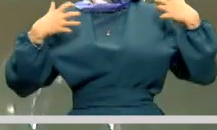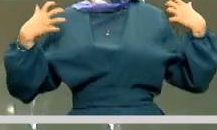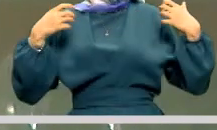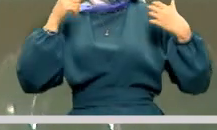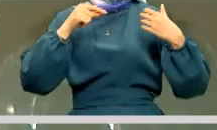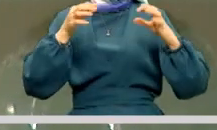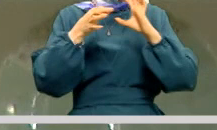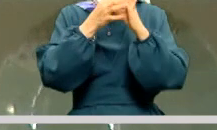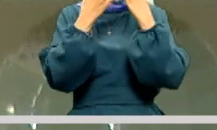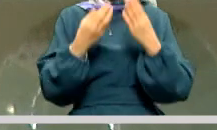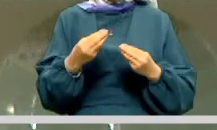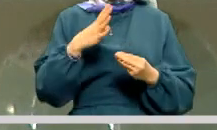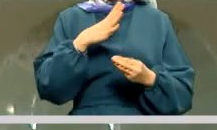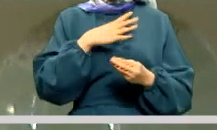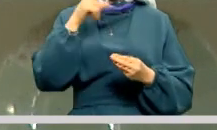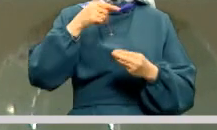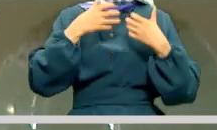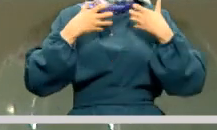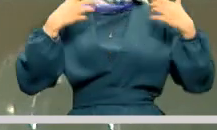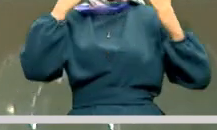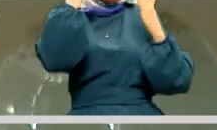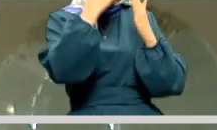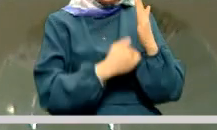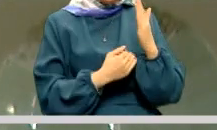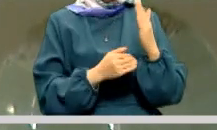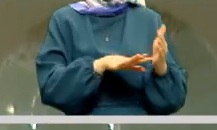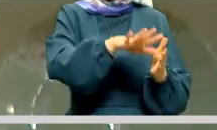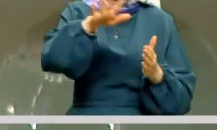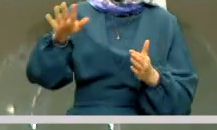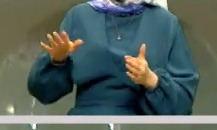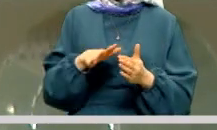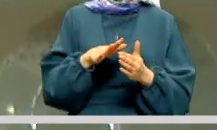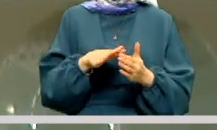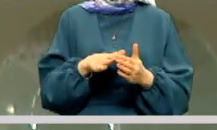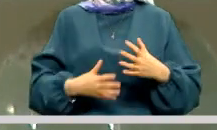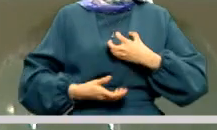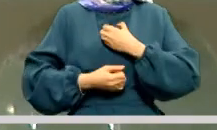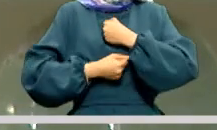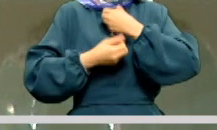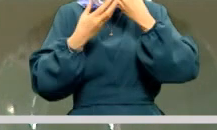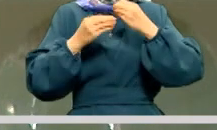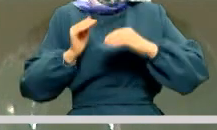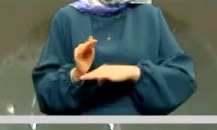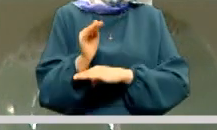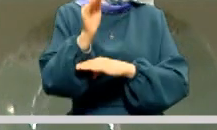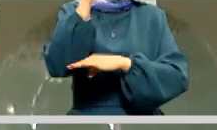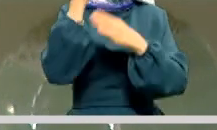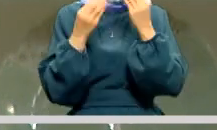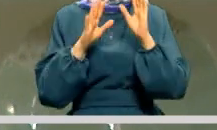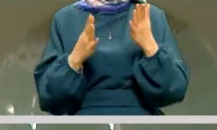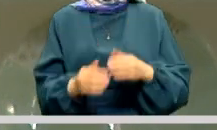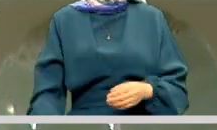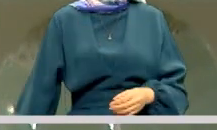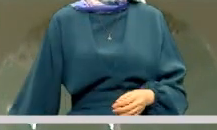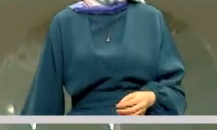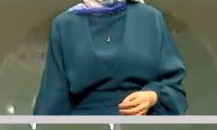ciddi bir ilişkisi var Sanıyorum ve bu güven azaldıkça Aslında hepimiz çok daha sıkıntılı şekillerde Yaşar hale geliyoruz toplumun içerisinde